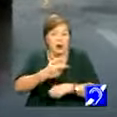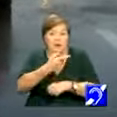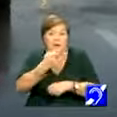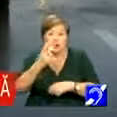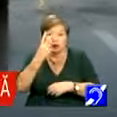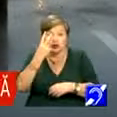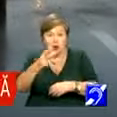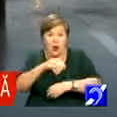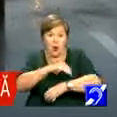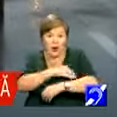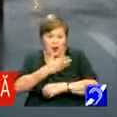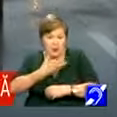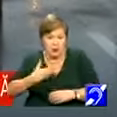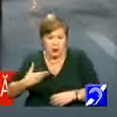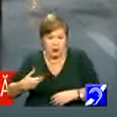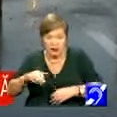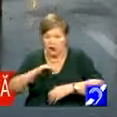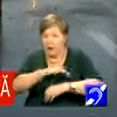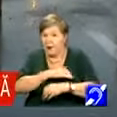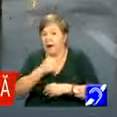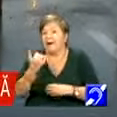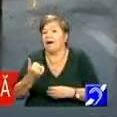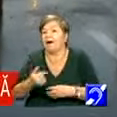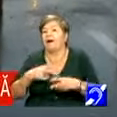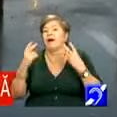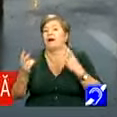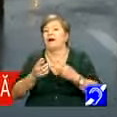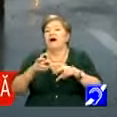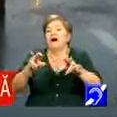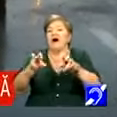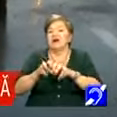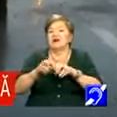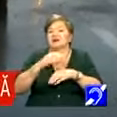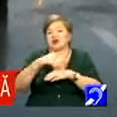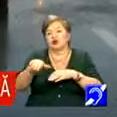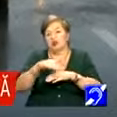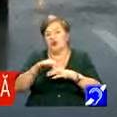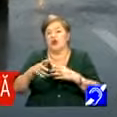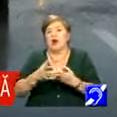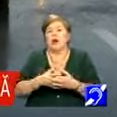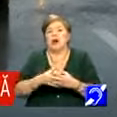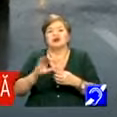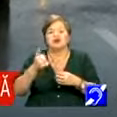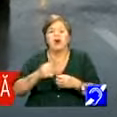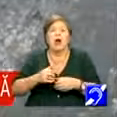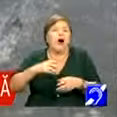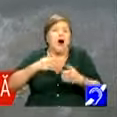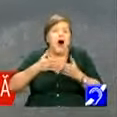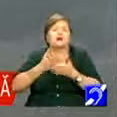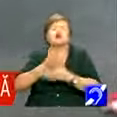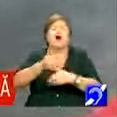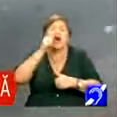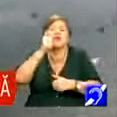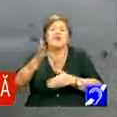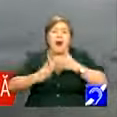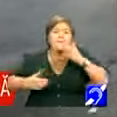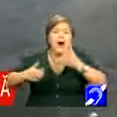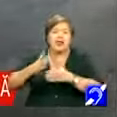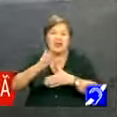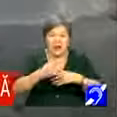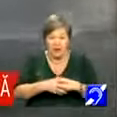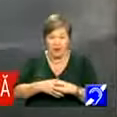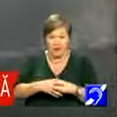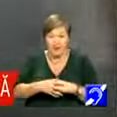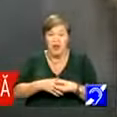în capitală, temperatură ce a favorizat înghețarea carosabilului și transformarea lui într-un patinoar. Nu au fost răniți,